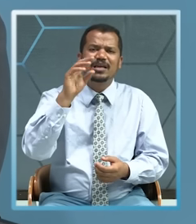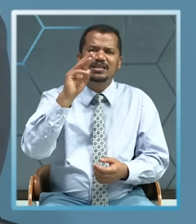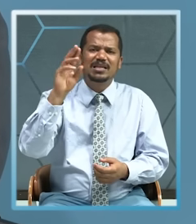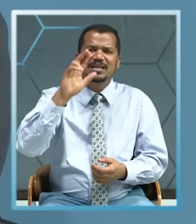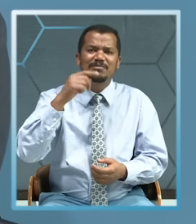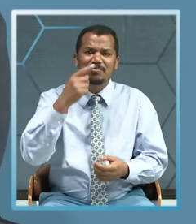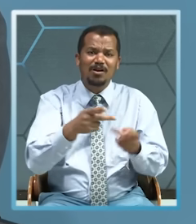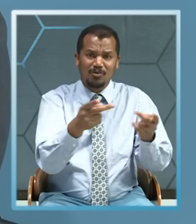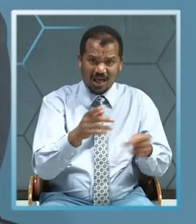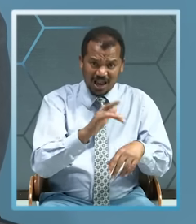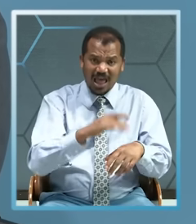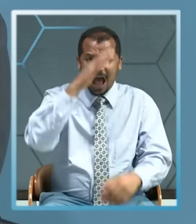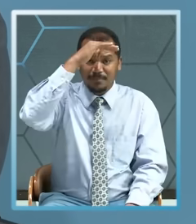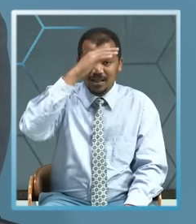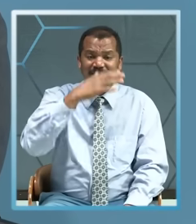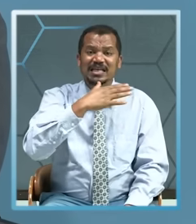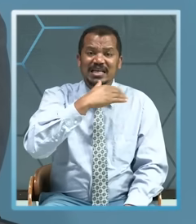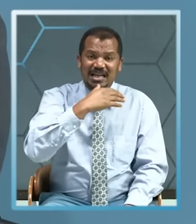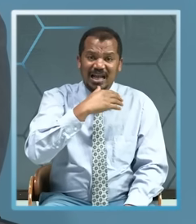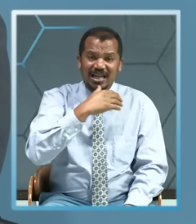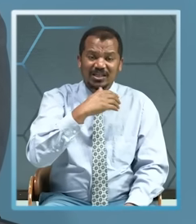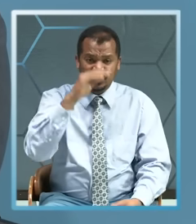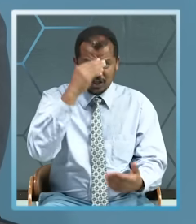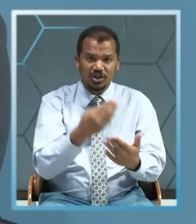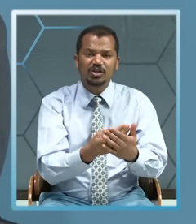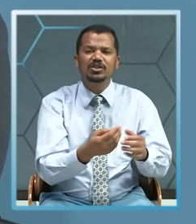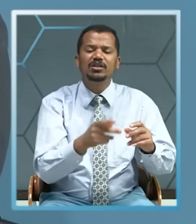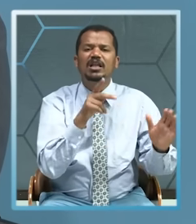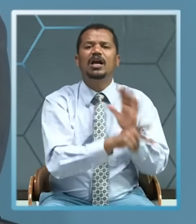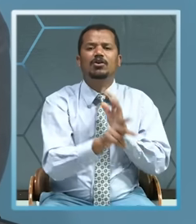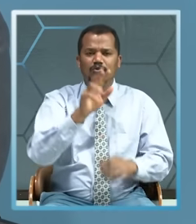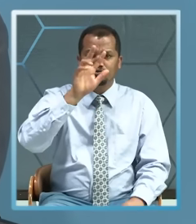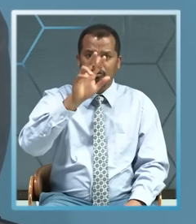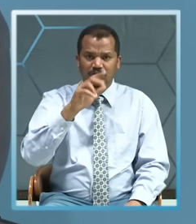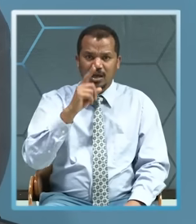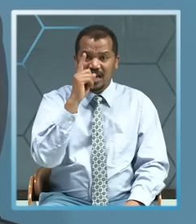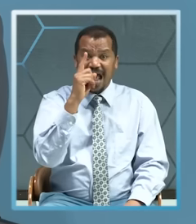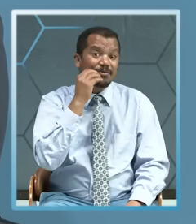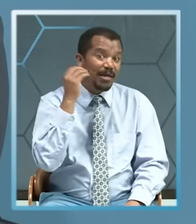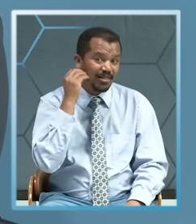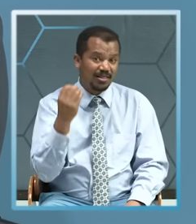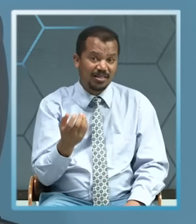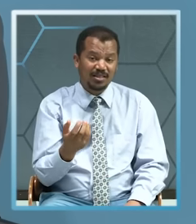ላይ አባት እናት ልጅ ተገደሉ። 3 ሰው አንድ ቤት